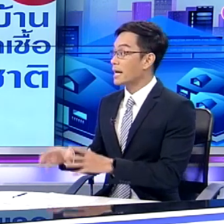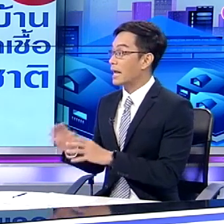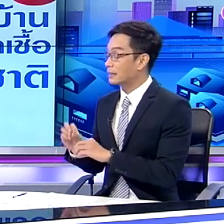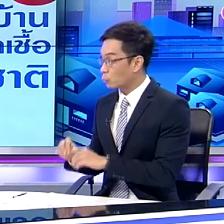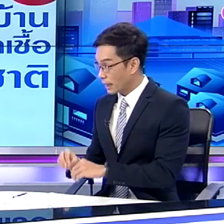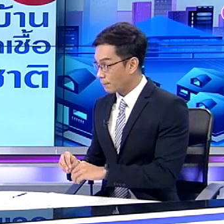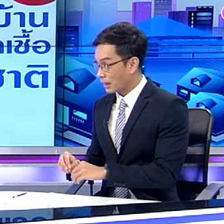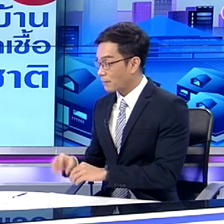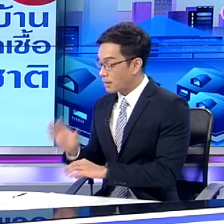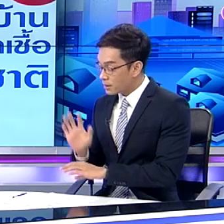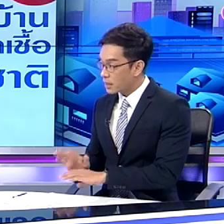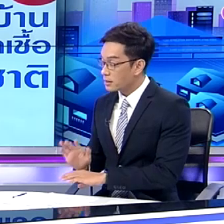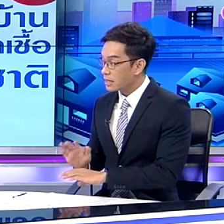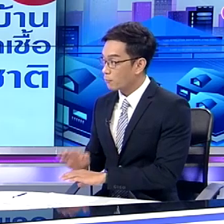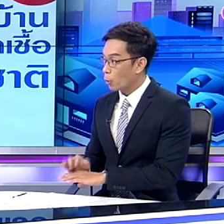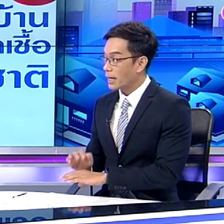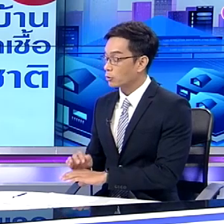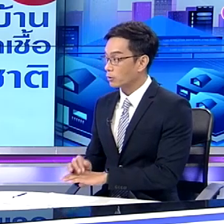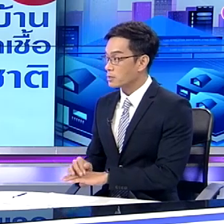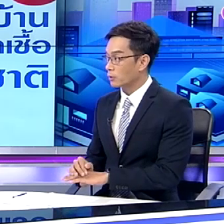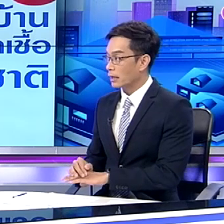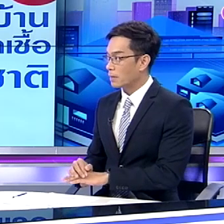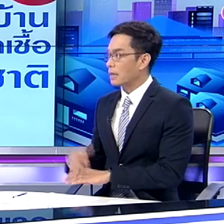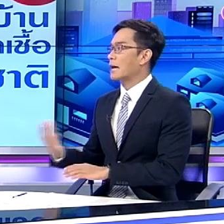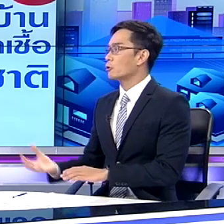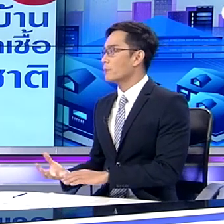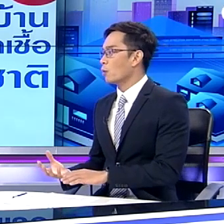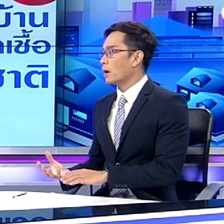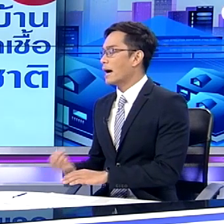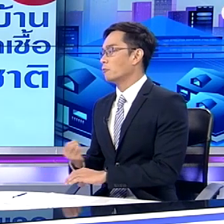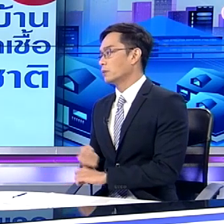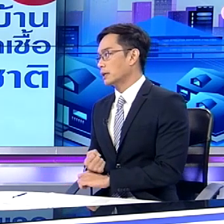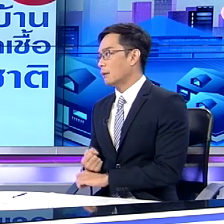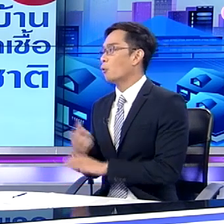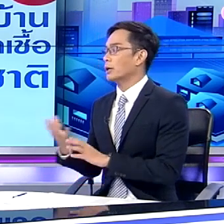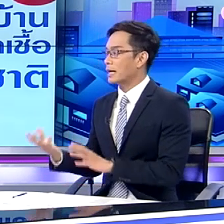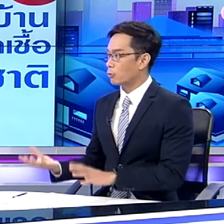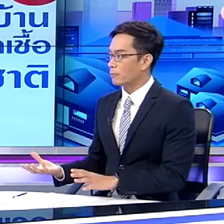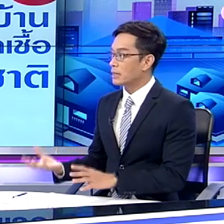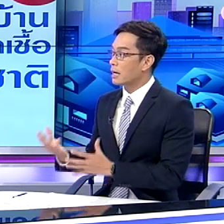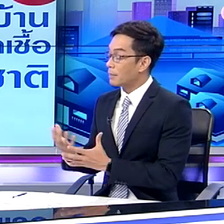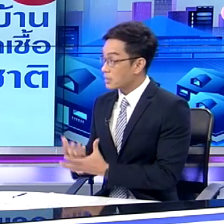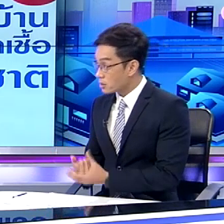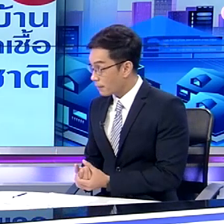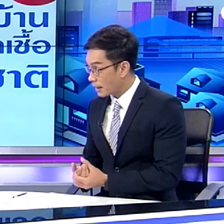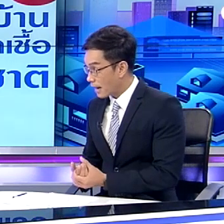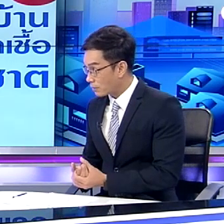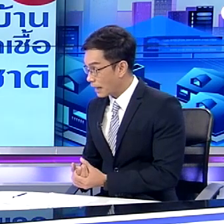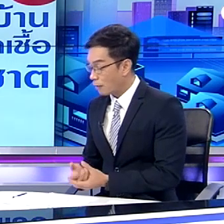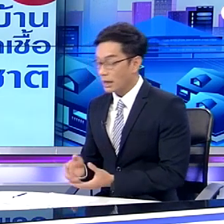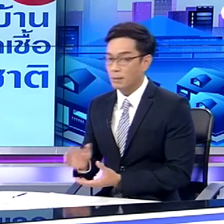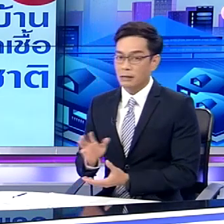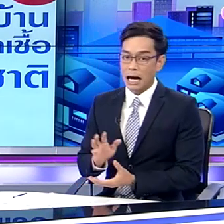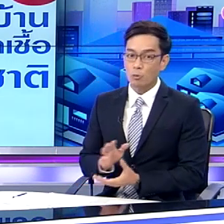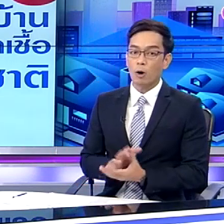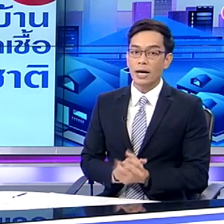การแพทย์หลักที่กรุงเทพนะครับเพื่อยืนยันผลให้ตรงที่สุดนะครับหลายคนก็เป็นห่วงว่าอ้าวนะแล้วผลการตรวจแบบนี้มันจะเชื่อมั่นได้หรือเปล่านะ